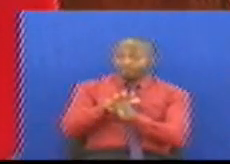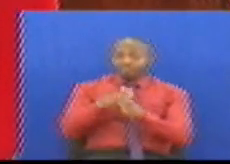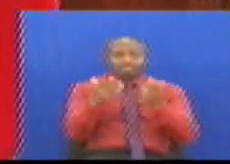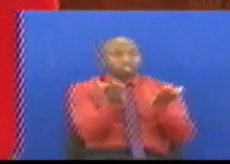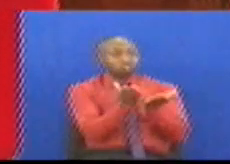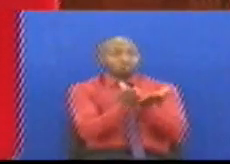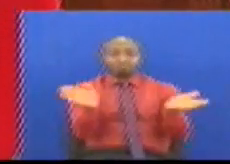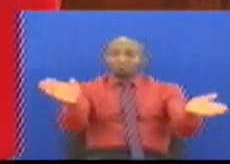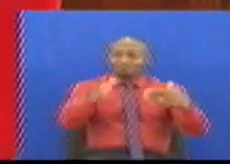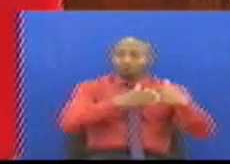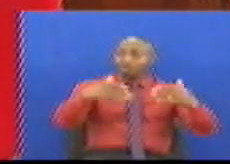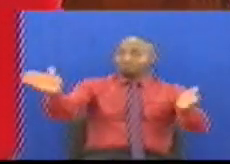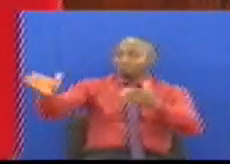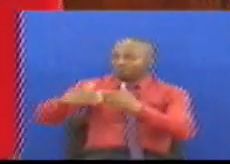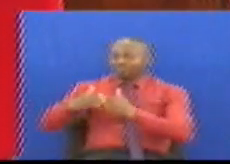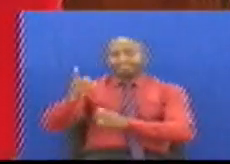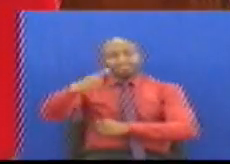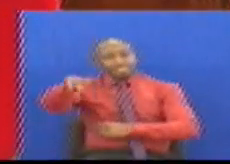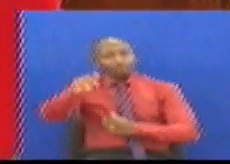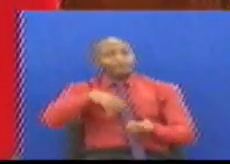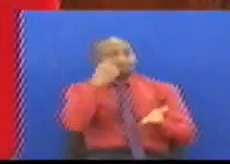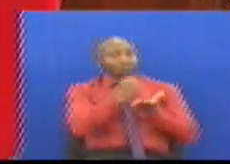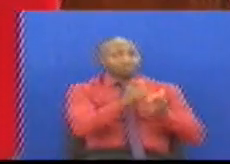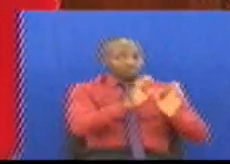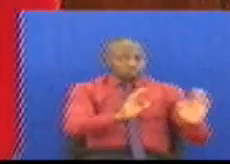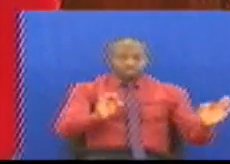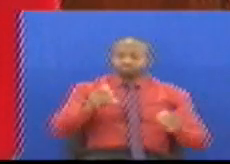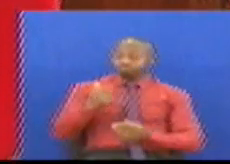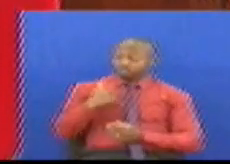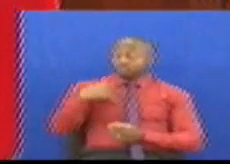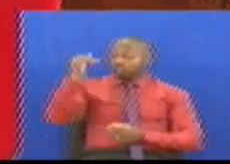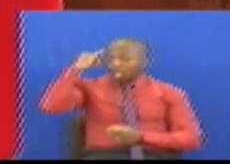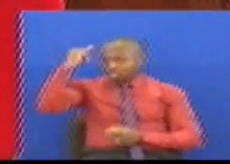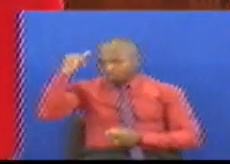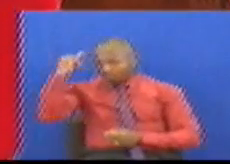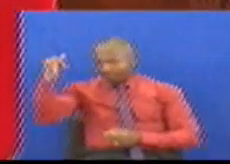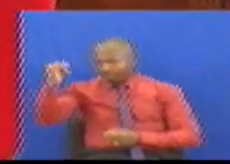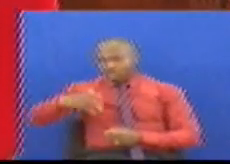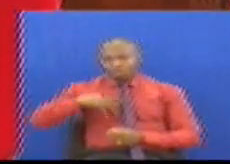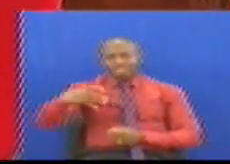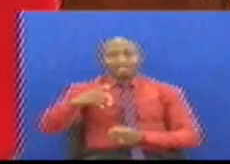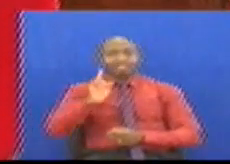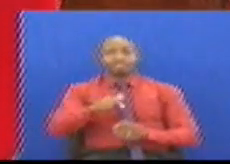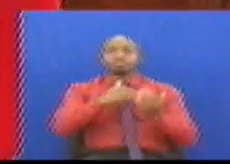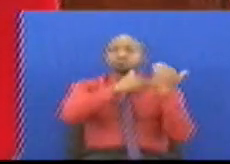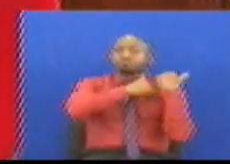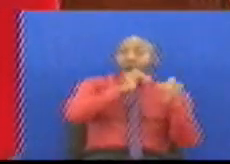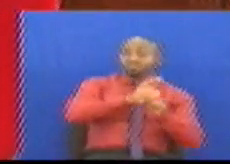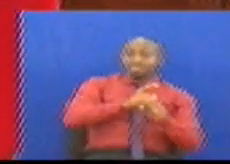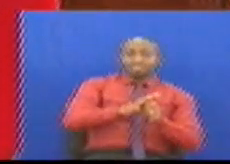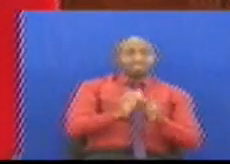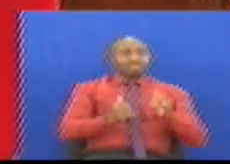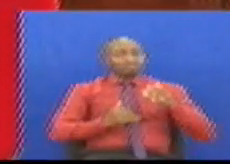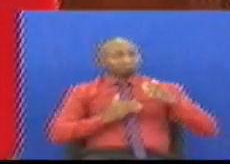zimefungwa, ni uamuzi mzuri kabisa. Mheshimiwa Naibu Spika, mimi nilikuwa na shauri. Wizara ina mambo mengi ambayo